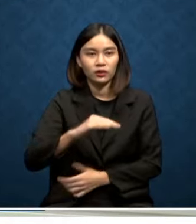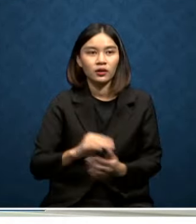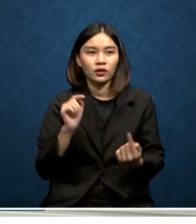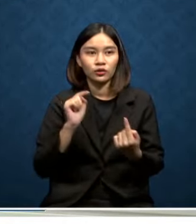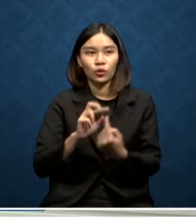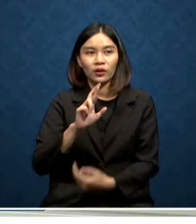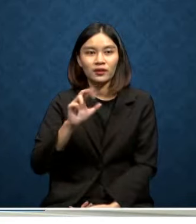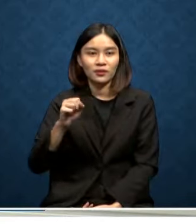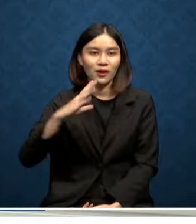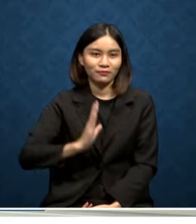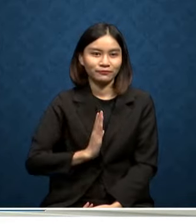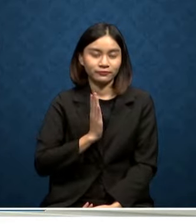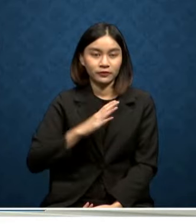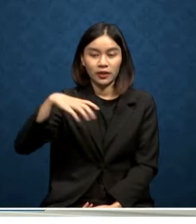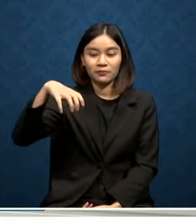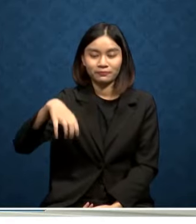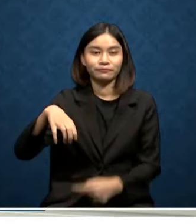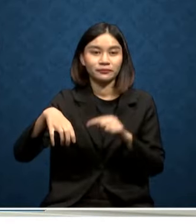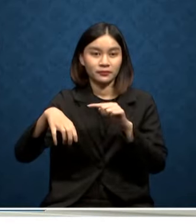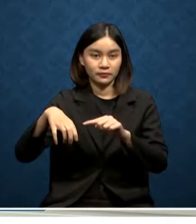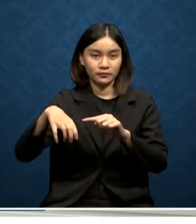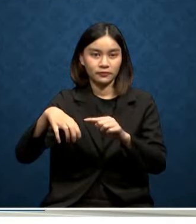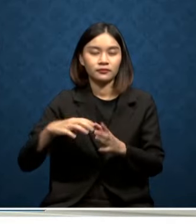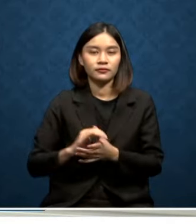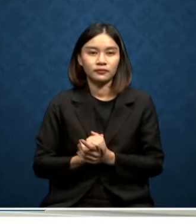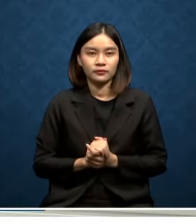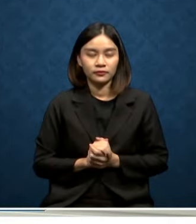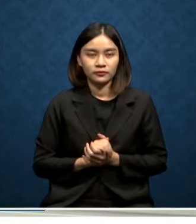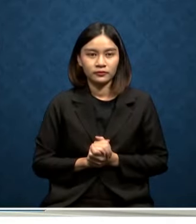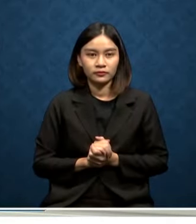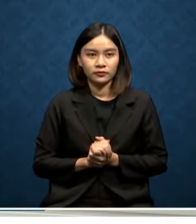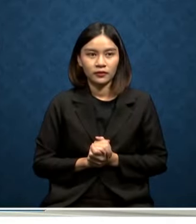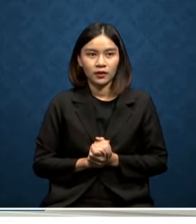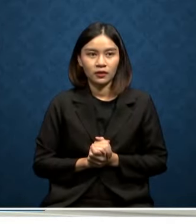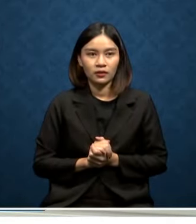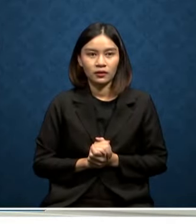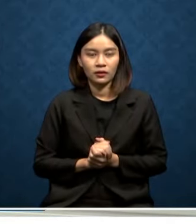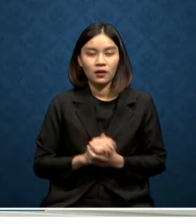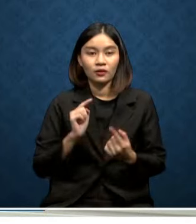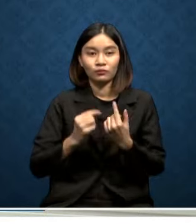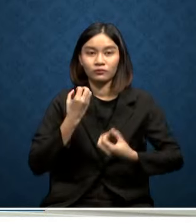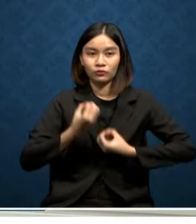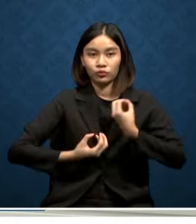ในรัฐสภาอันทรงเกียรติแห่งนี้การพูดถึงวิสัยทั